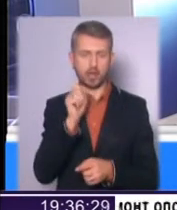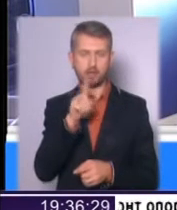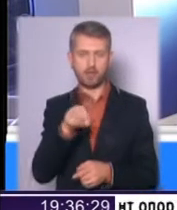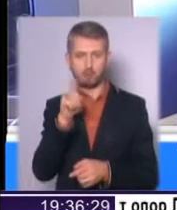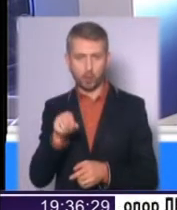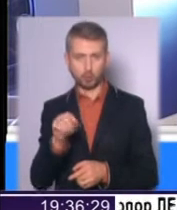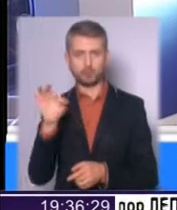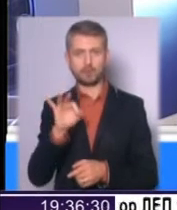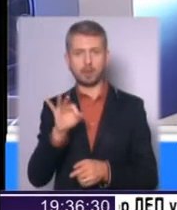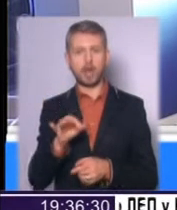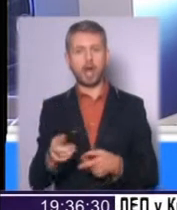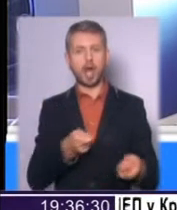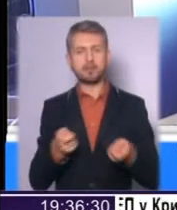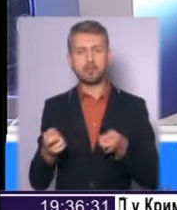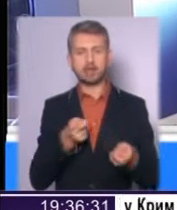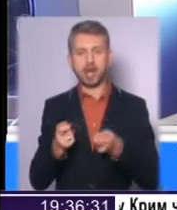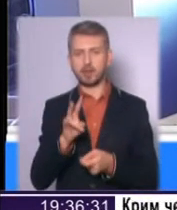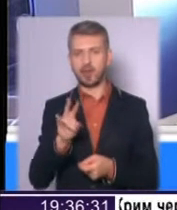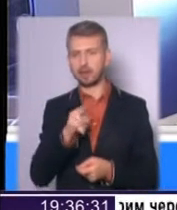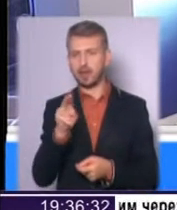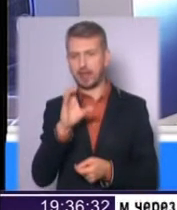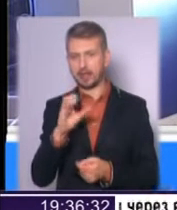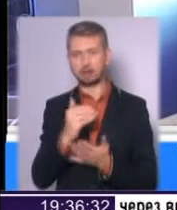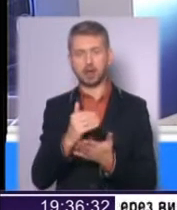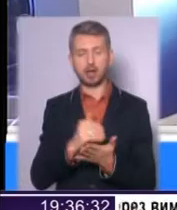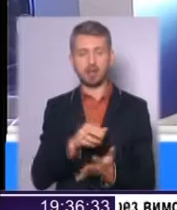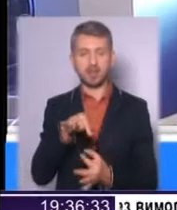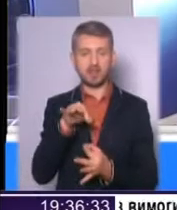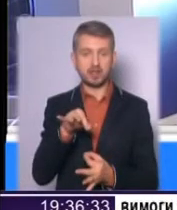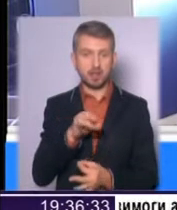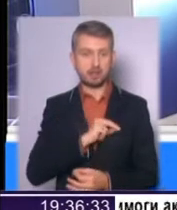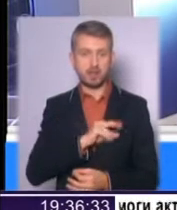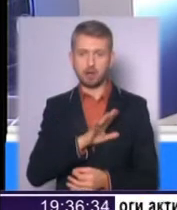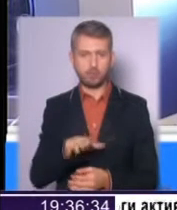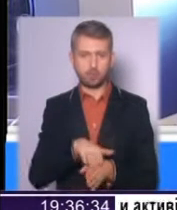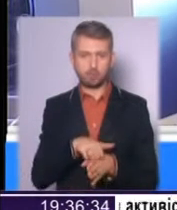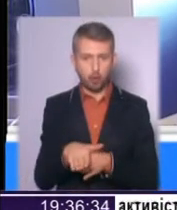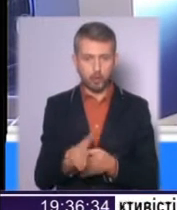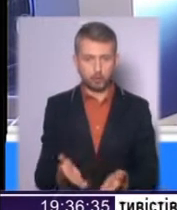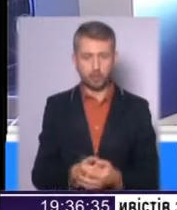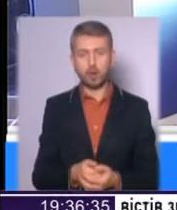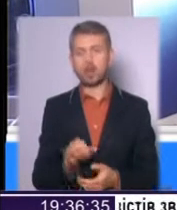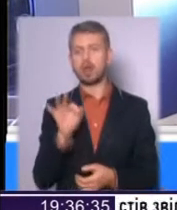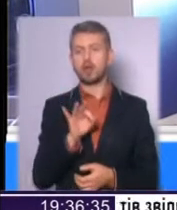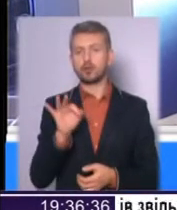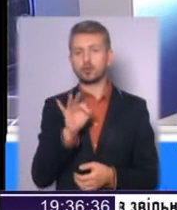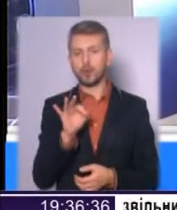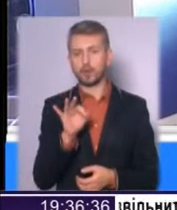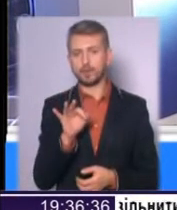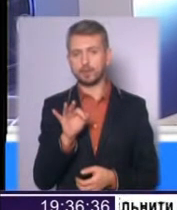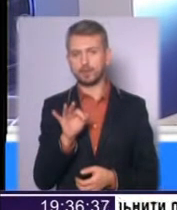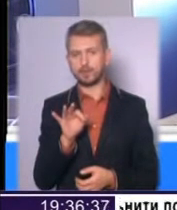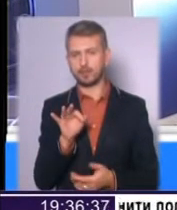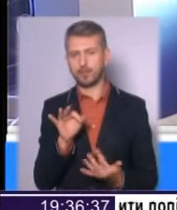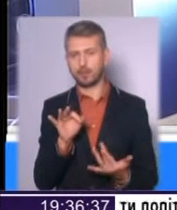розумієте? Тому що люди терпіти далі не зможуть. У нас ще запитання. Готові вас слухати? Добрий день вам. Добрый вечер,